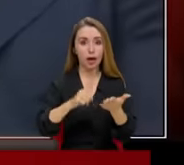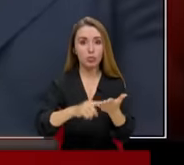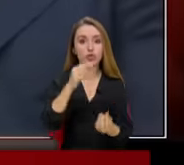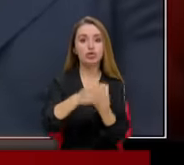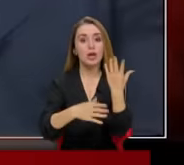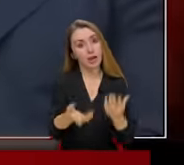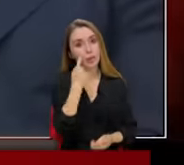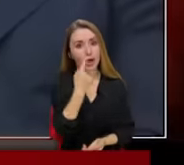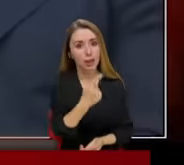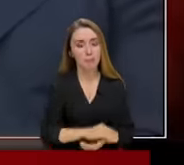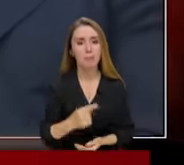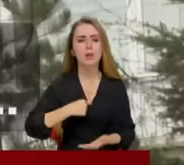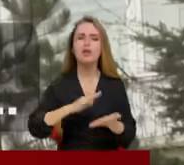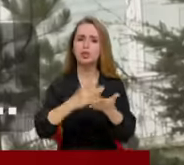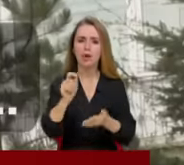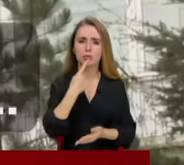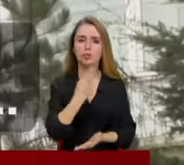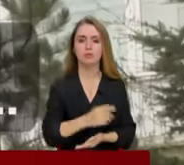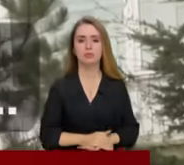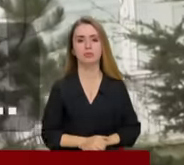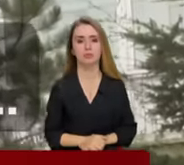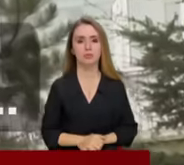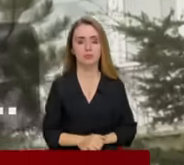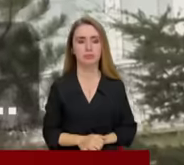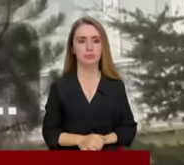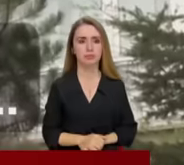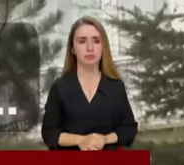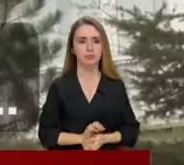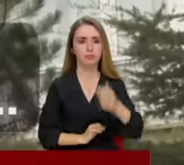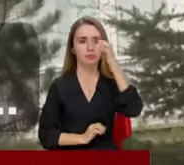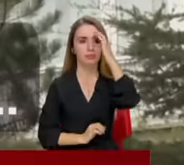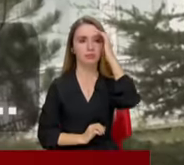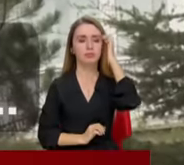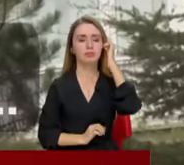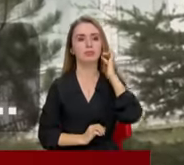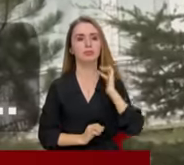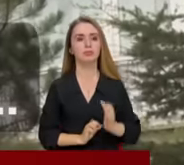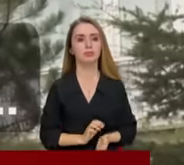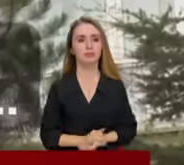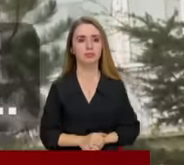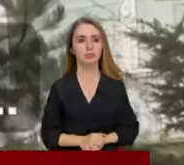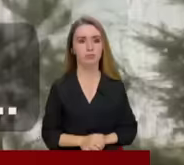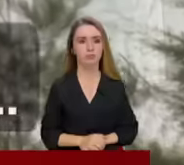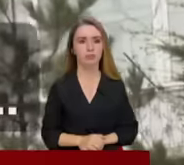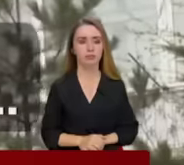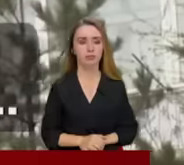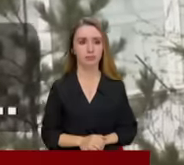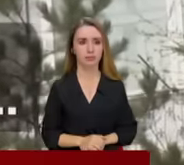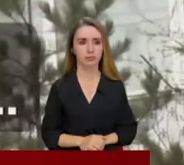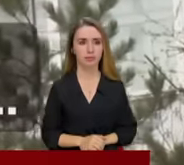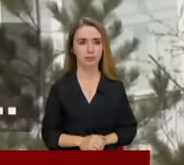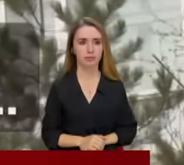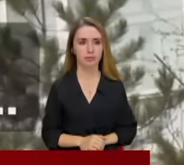çıkartmazsa namerttir. Ben istifa edeceğim. Kız kardeşiniz bu mal beyanı eksik diyor, onu da mı yalanlayacaksınız? Niye